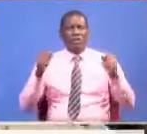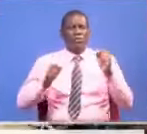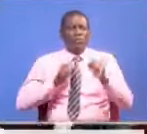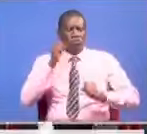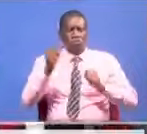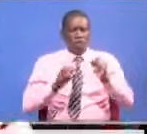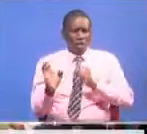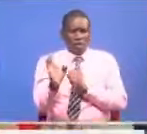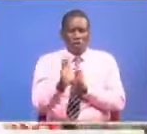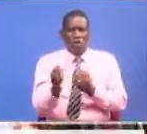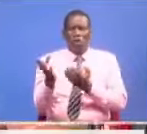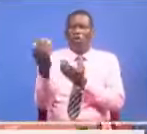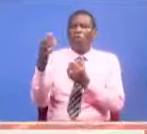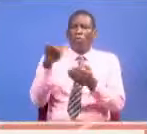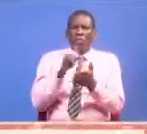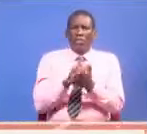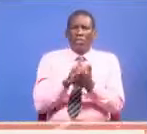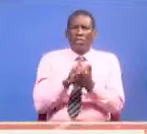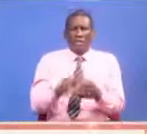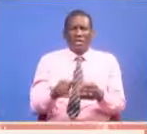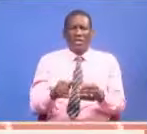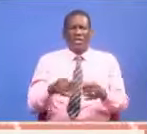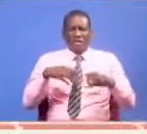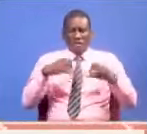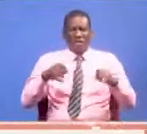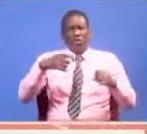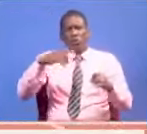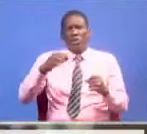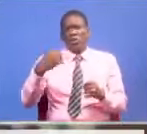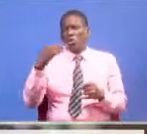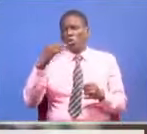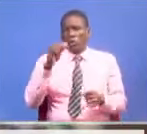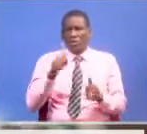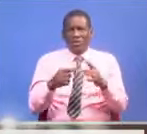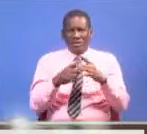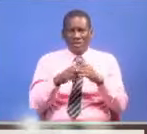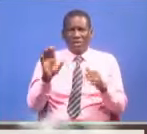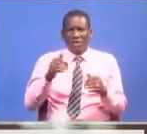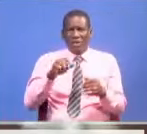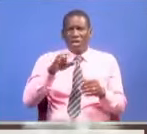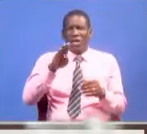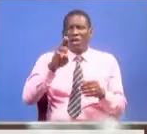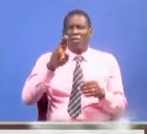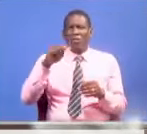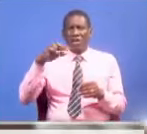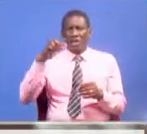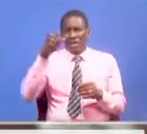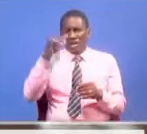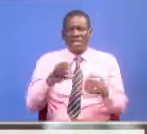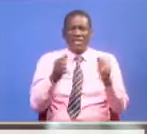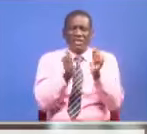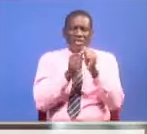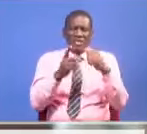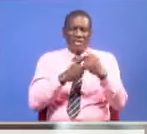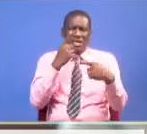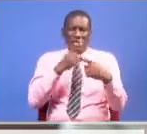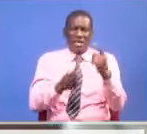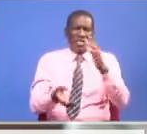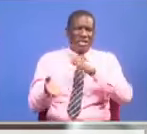Mashabiki wa riadha nchini wana matumaini kwa safari ya kunyakua dhahabu ambayo ilianzishwa na Wilfred Bungei miaka 16